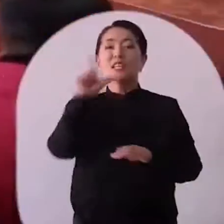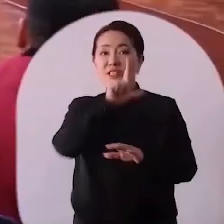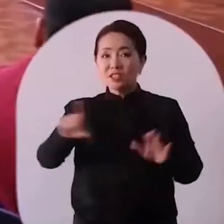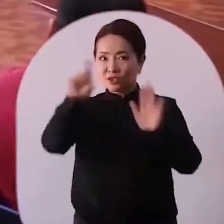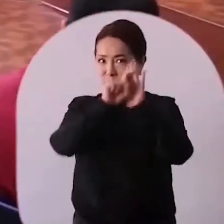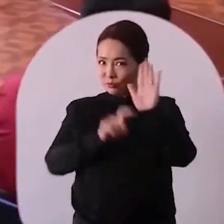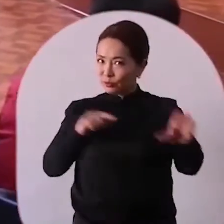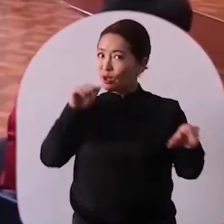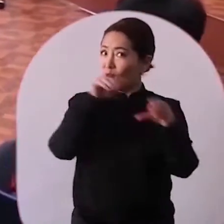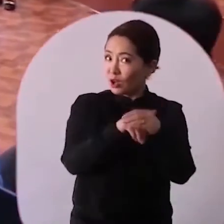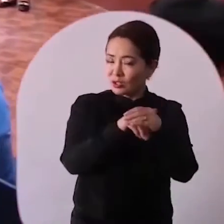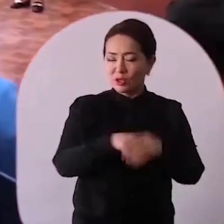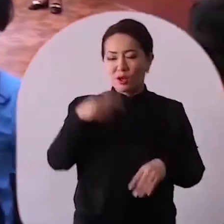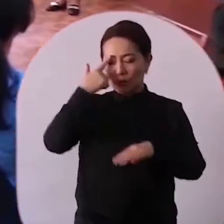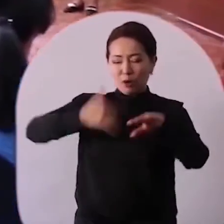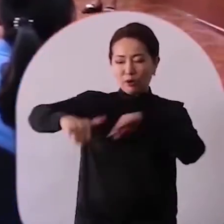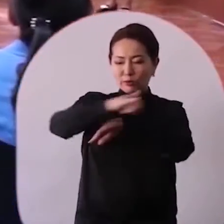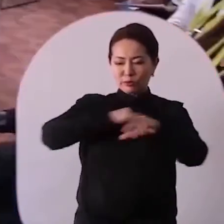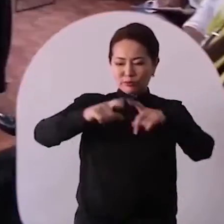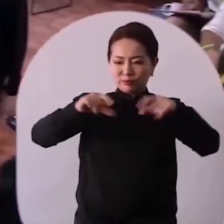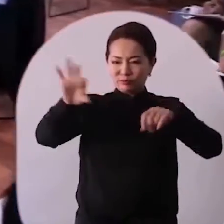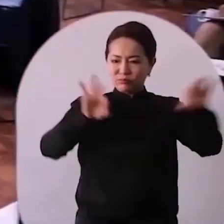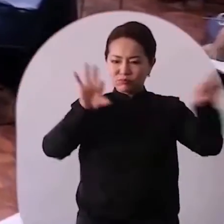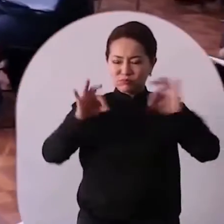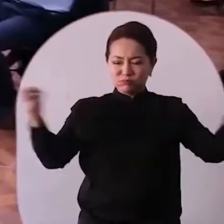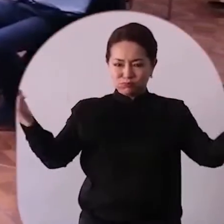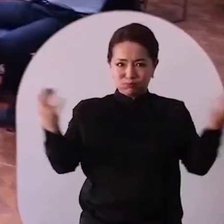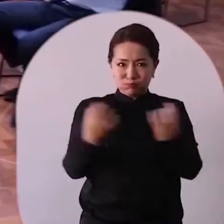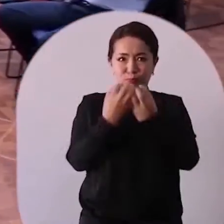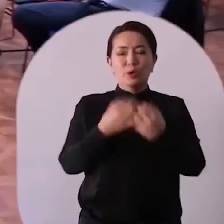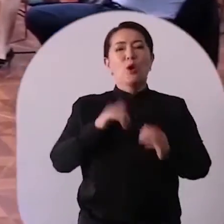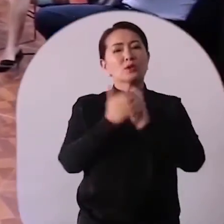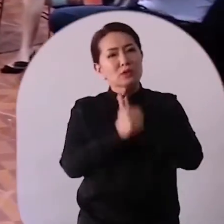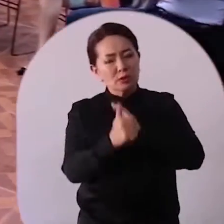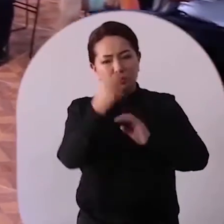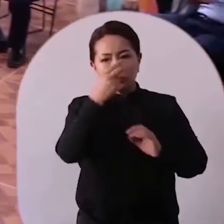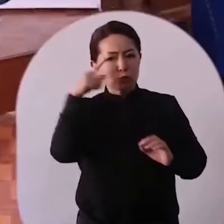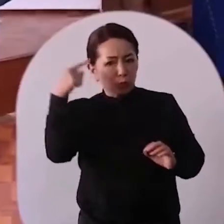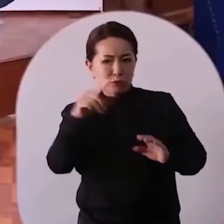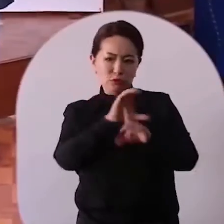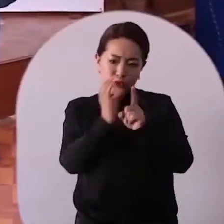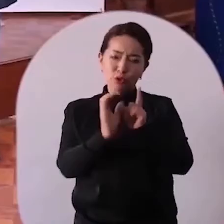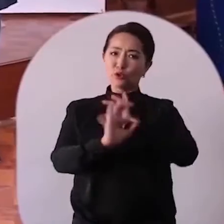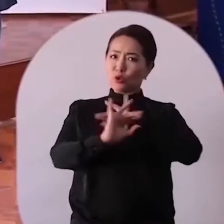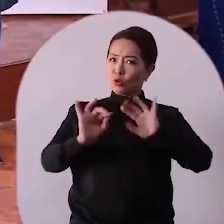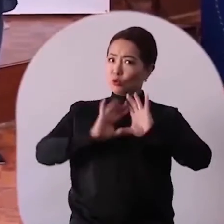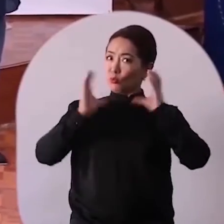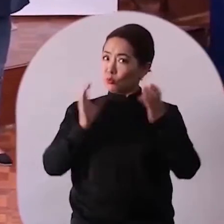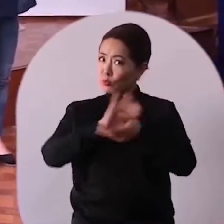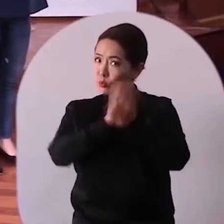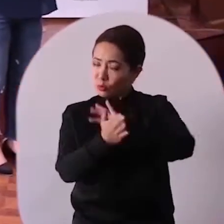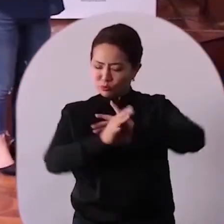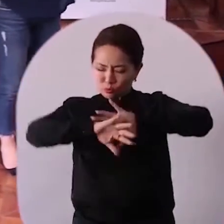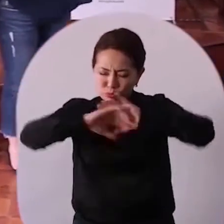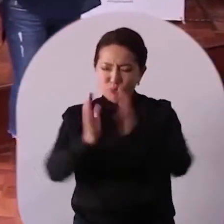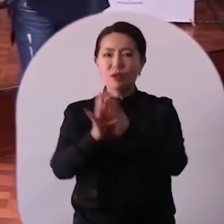нэгдсэн. Монгол орны өнцөг булан бүрээ шалгарч ур чадвар, үзэл бодол, ажил мэргэжил, соёлын хувьд ялгаатайч нийгмийн